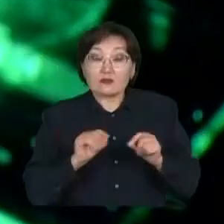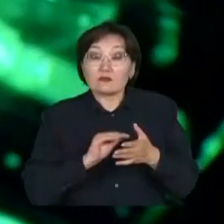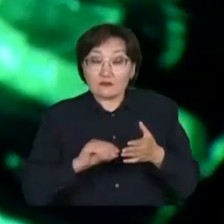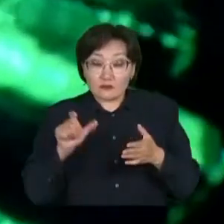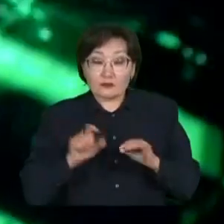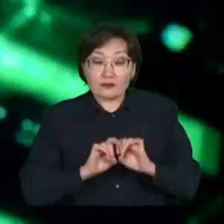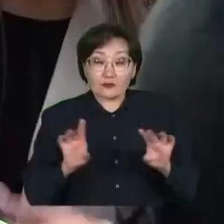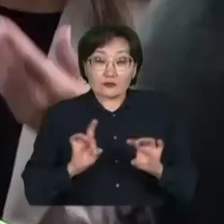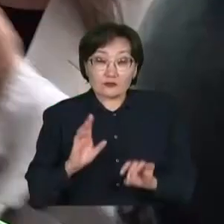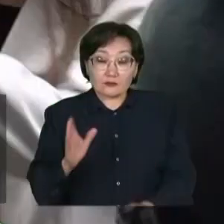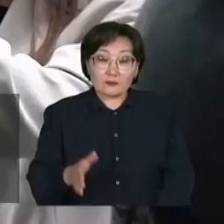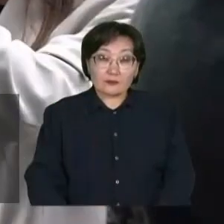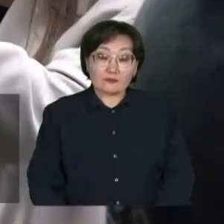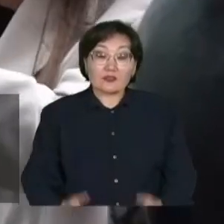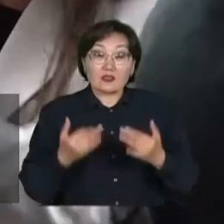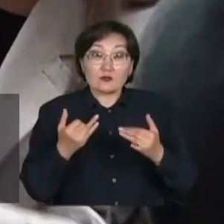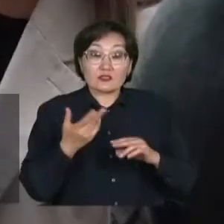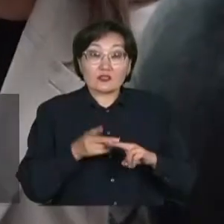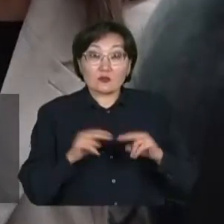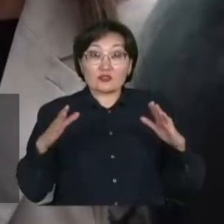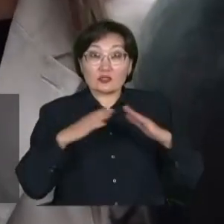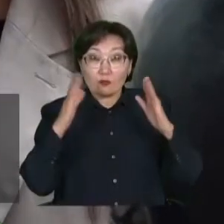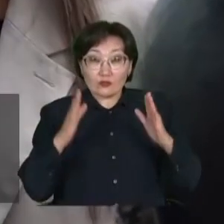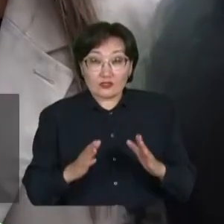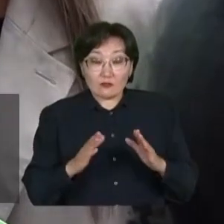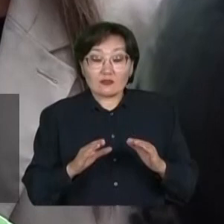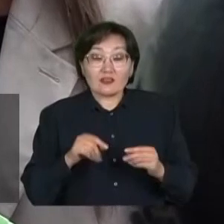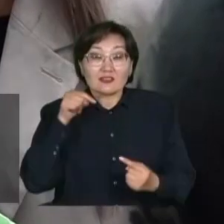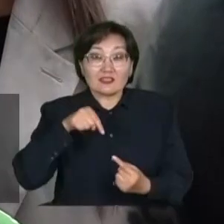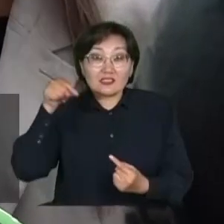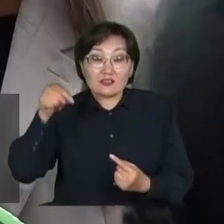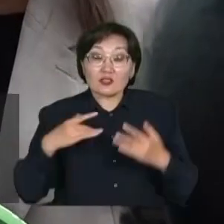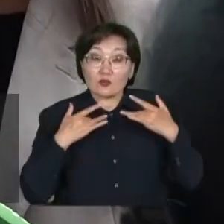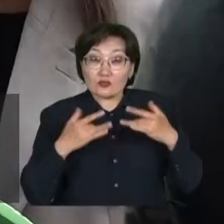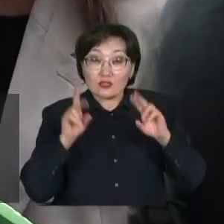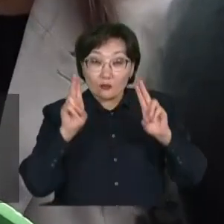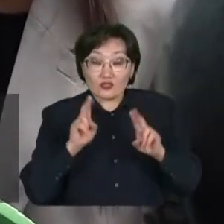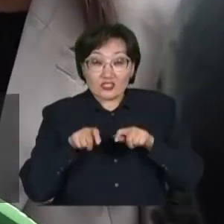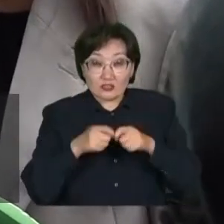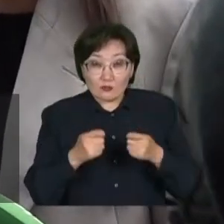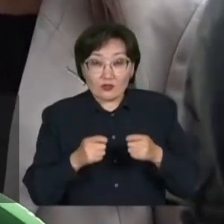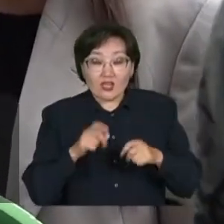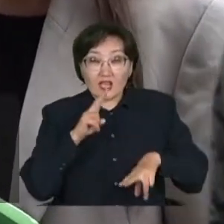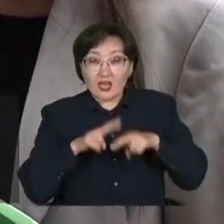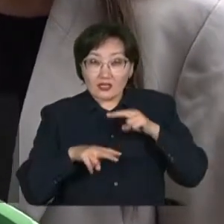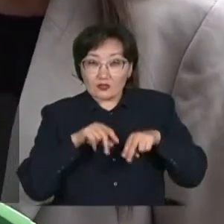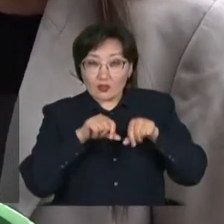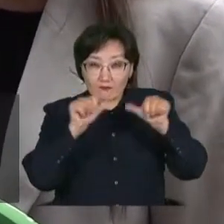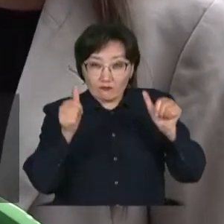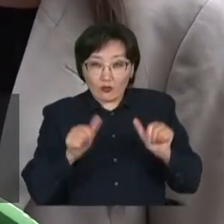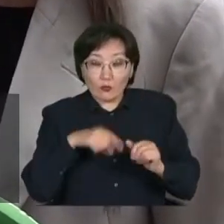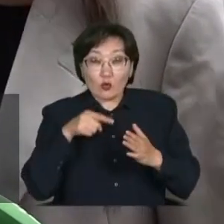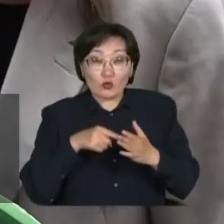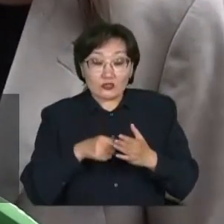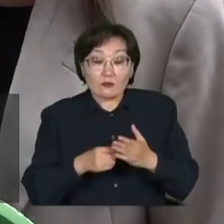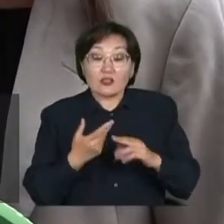продолжит. Сейчас данный объект не соответствует требованиям дизайн-кода, то есть нарушает архитектурный стиль облика города.